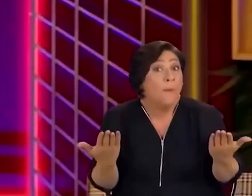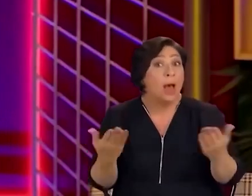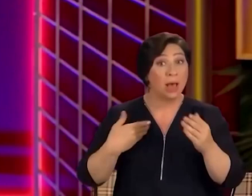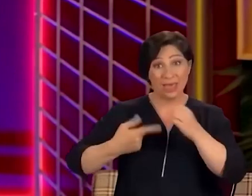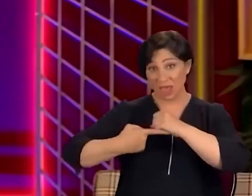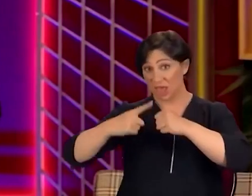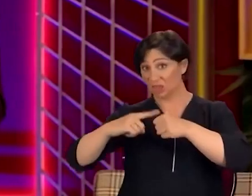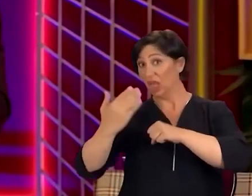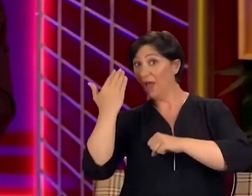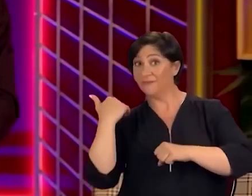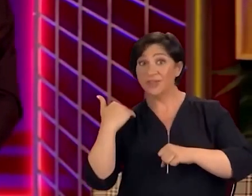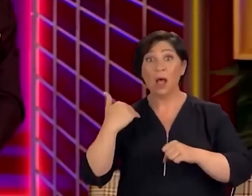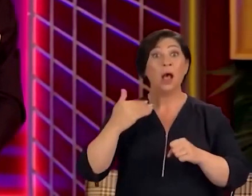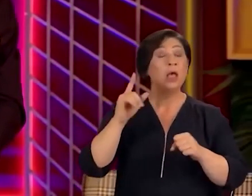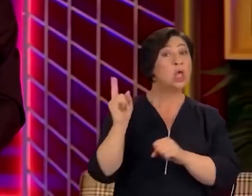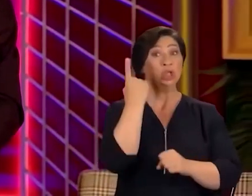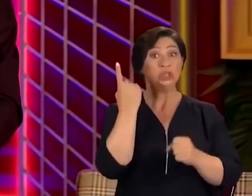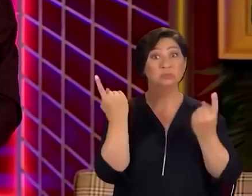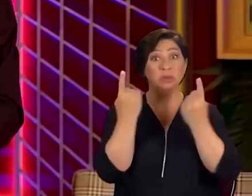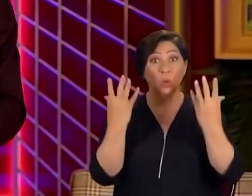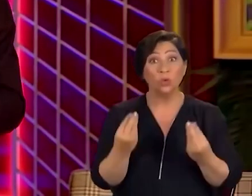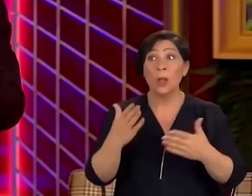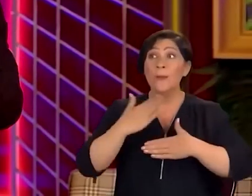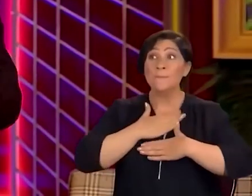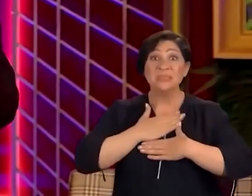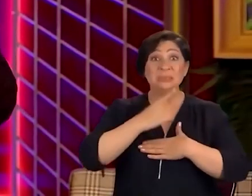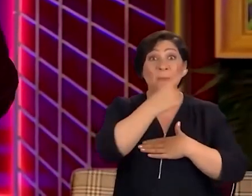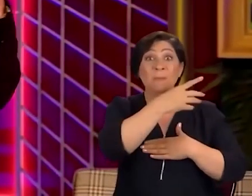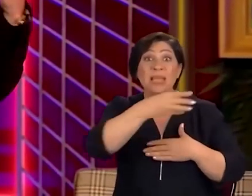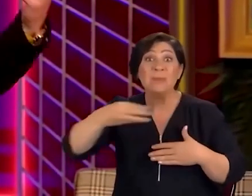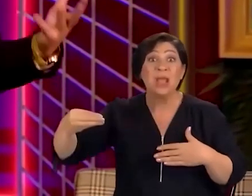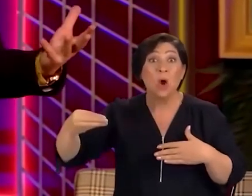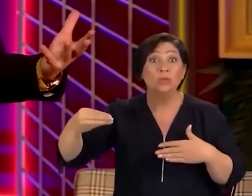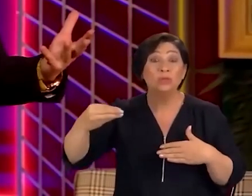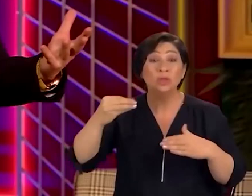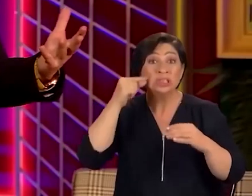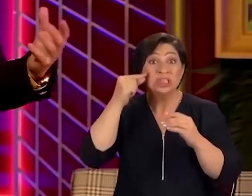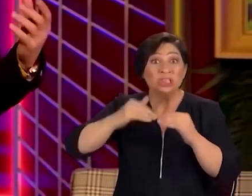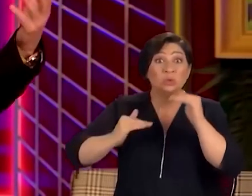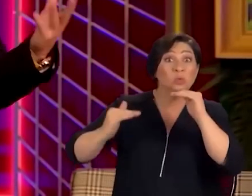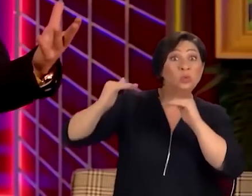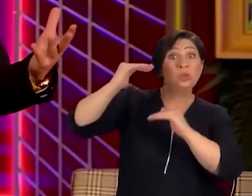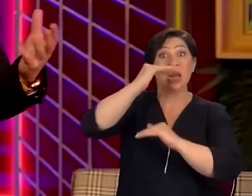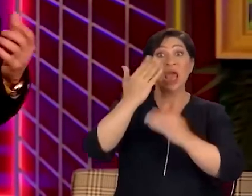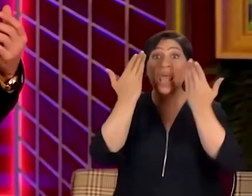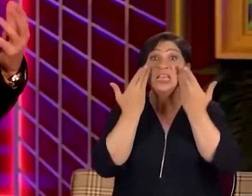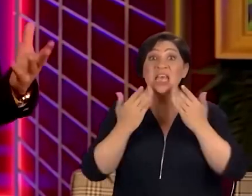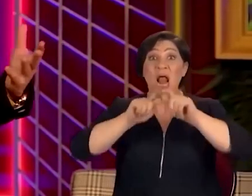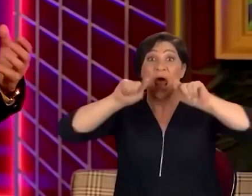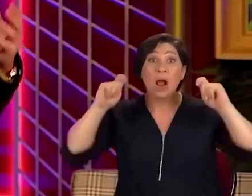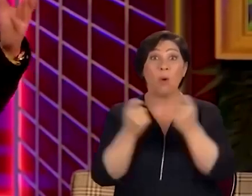bizim yayınımızda ilginç bir şey oldu. Biz 1 milyon kişinin üzerinde bir